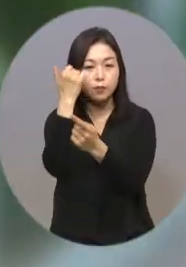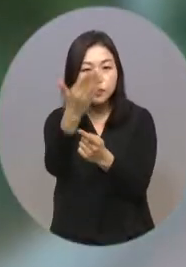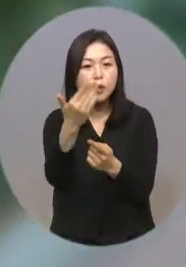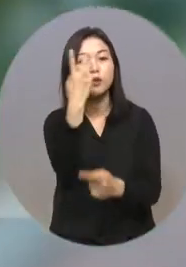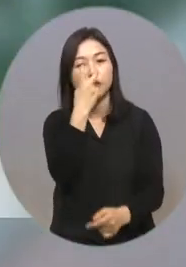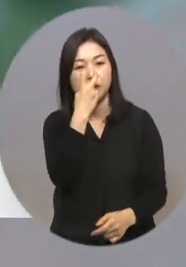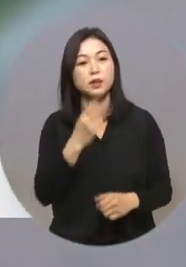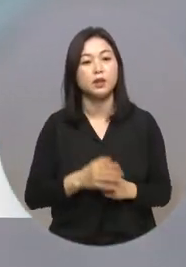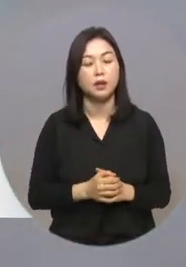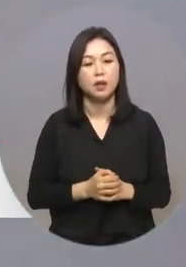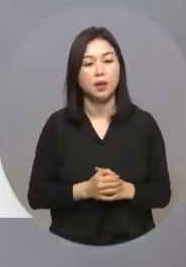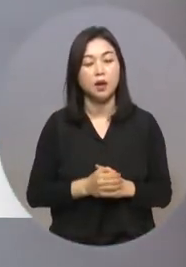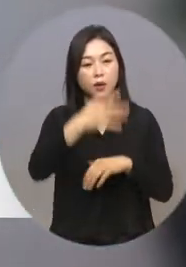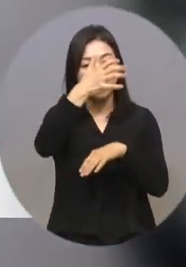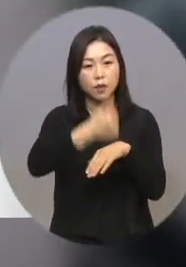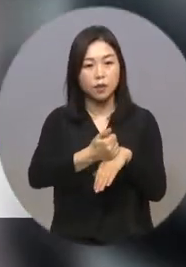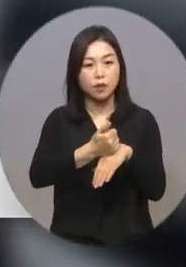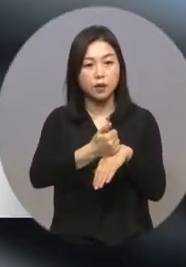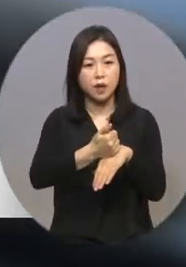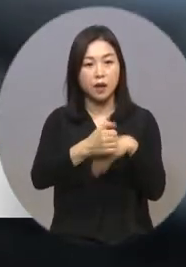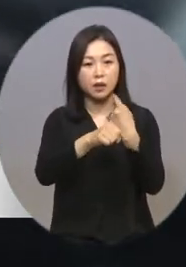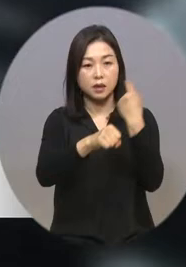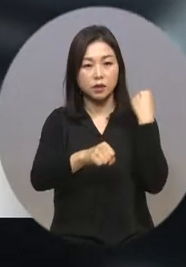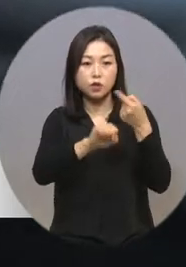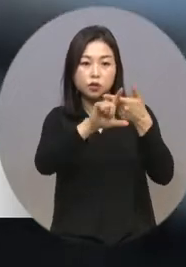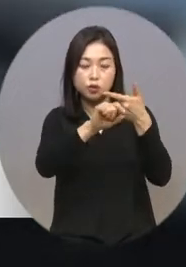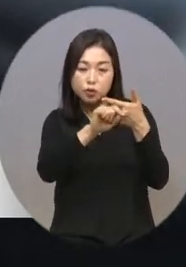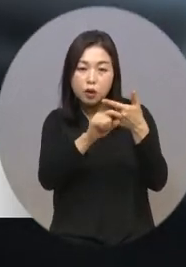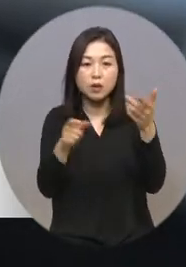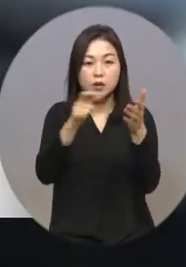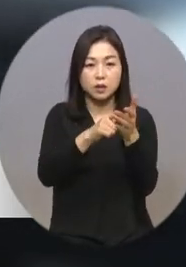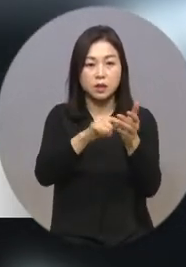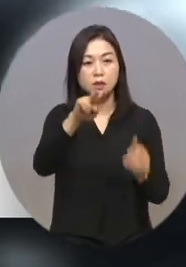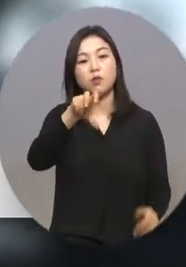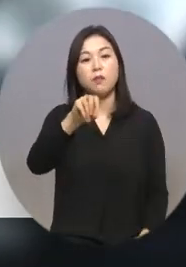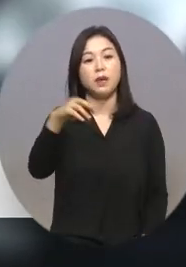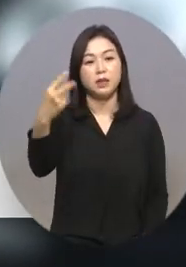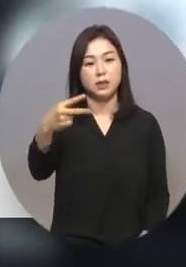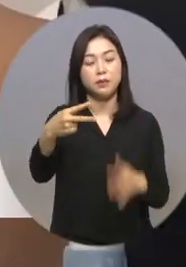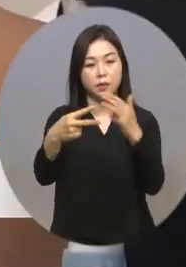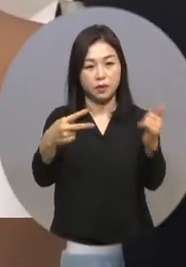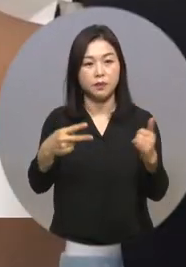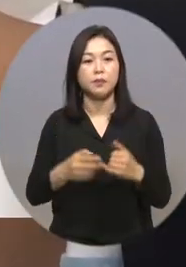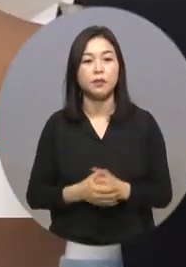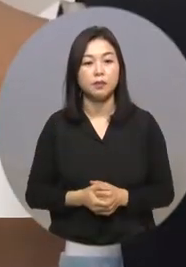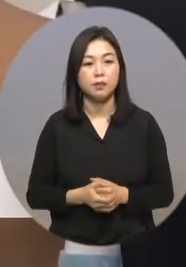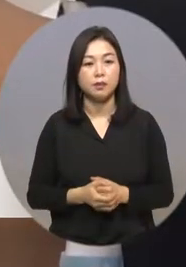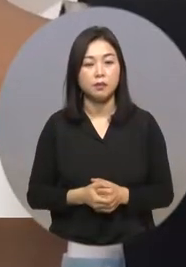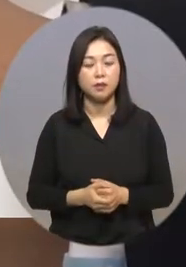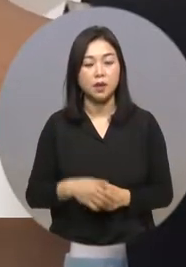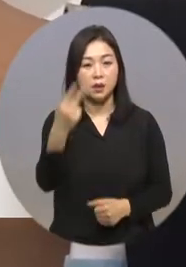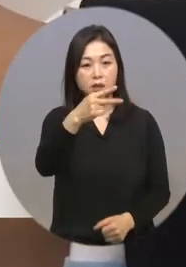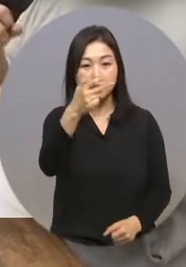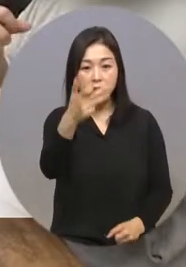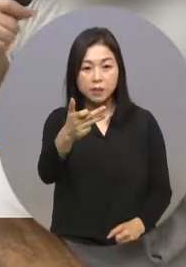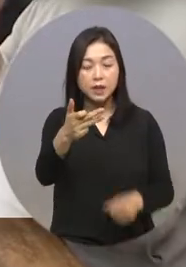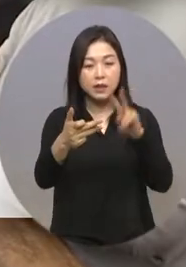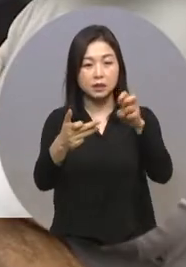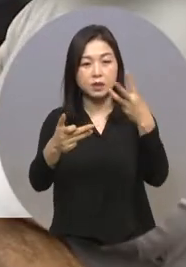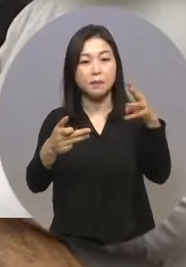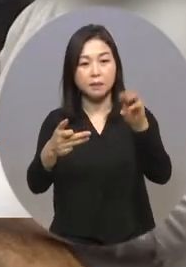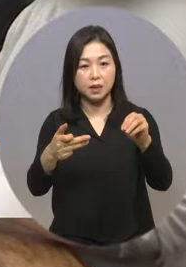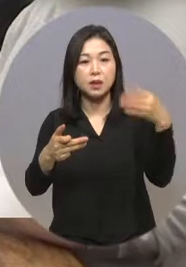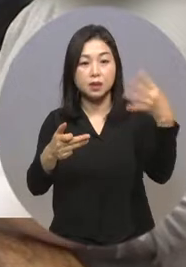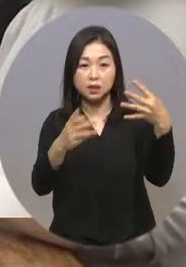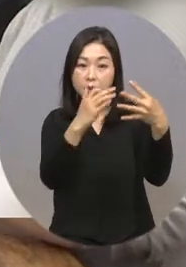조사결과 지난해 6월 기준 등록 빨대 장애인은 약 25만 2천 명으로 집계 되었습니다 이는 2018년 23만 4천